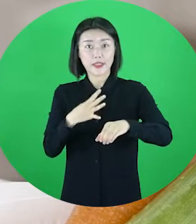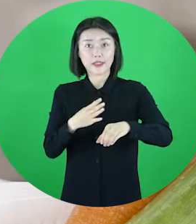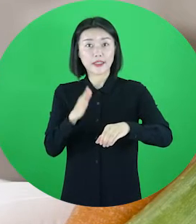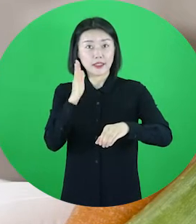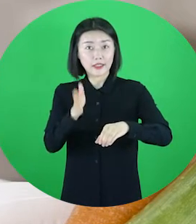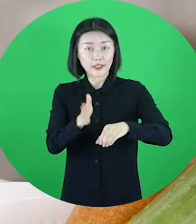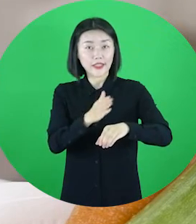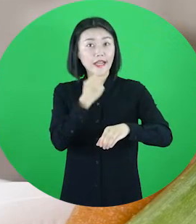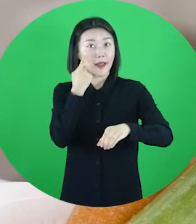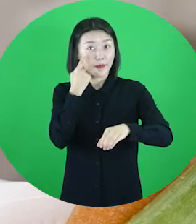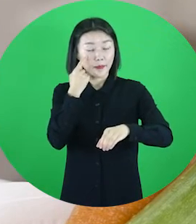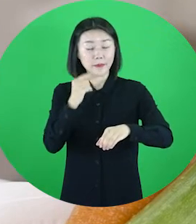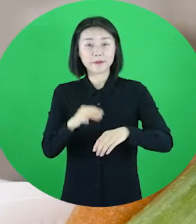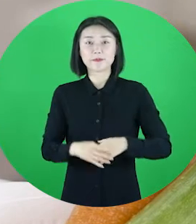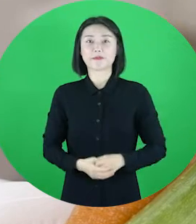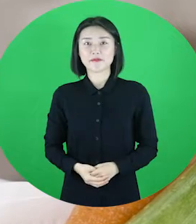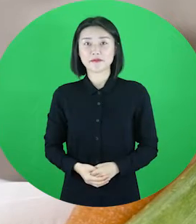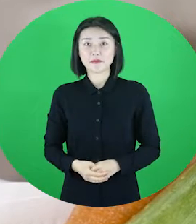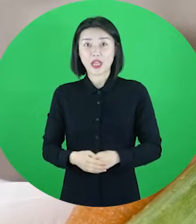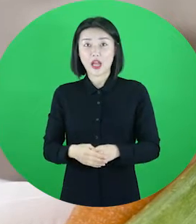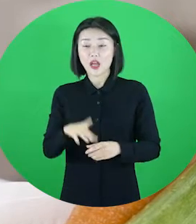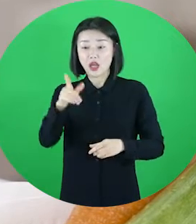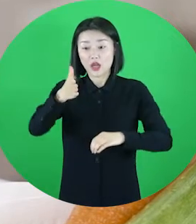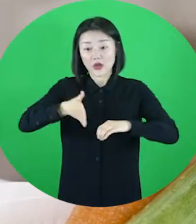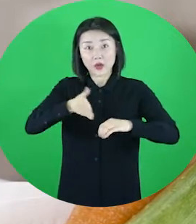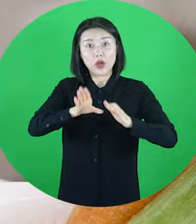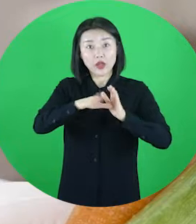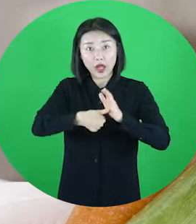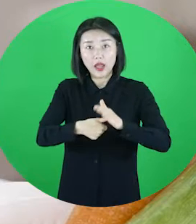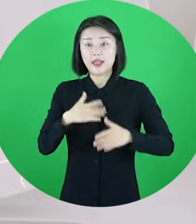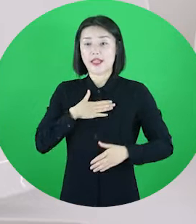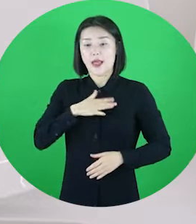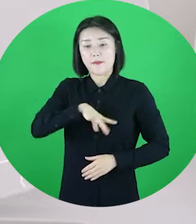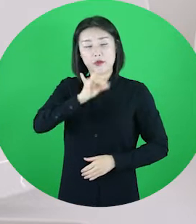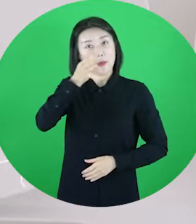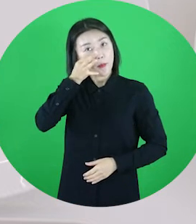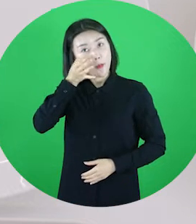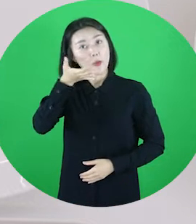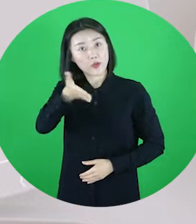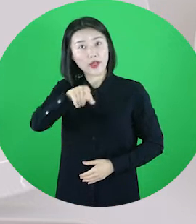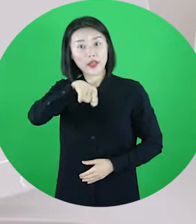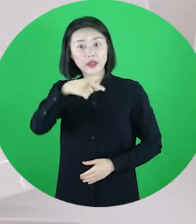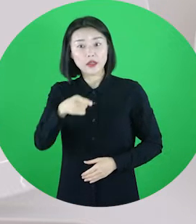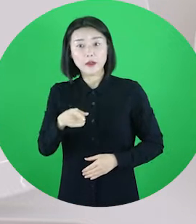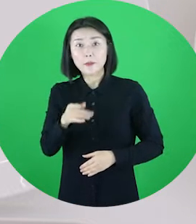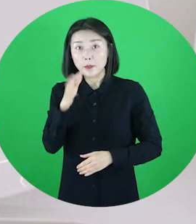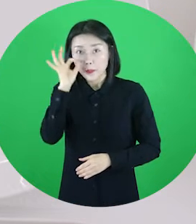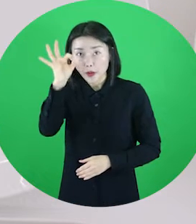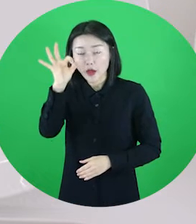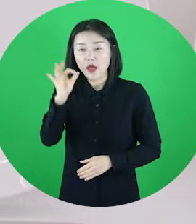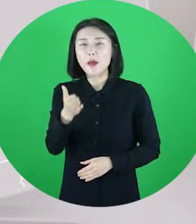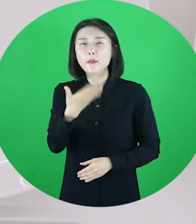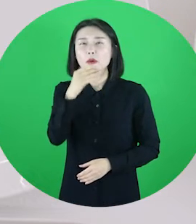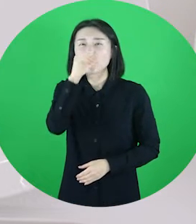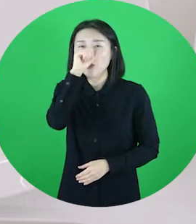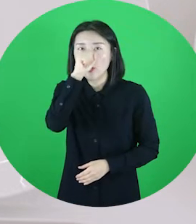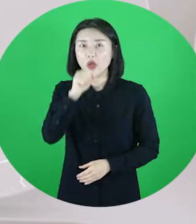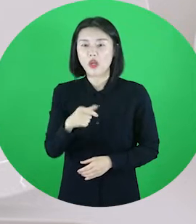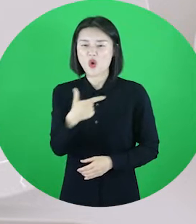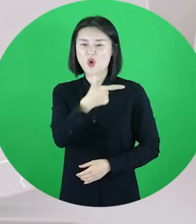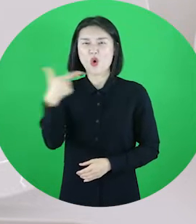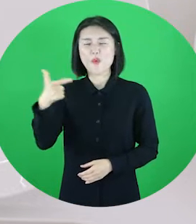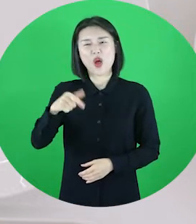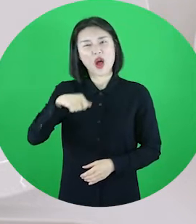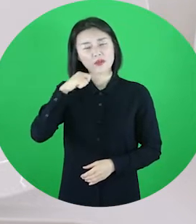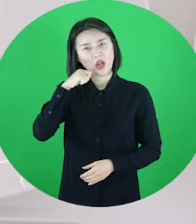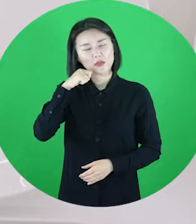절반 정도만 잘라줄게요. 이때도 자를 때도 선생님 먼저 보고 한 이 정도 크기로 우리가 한 입에